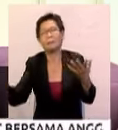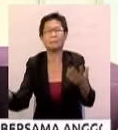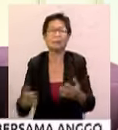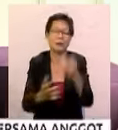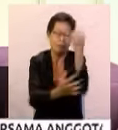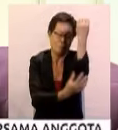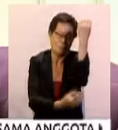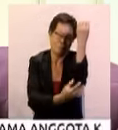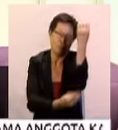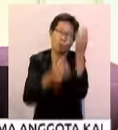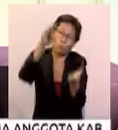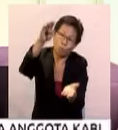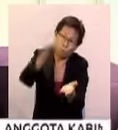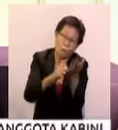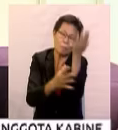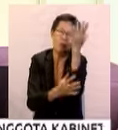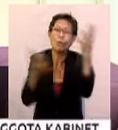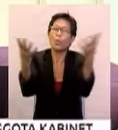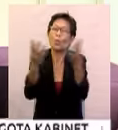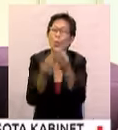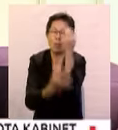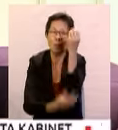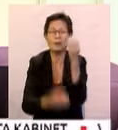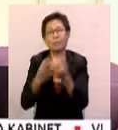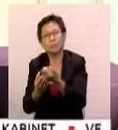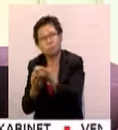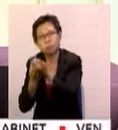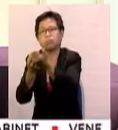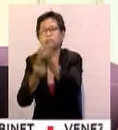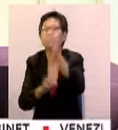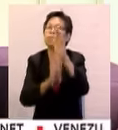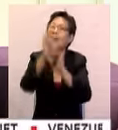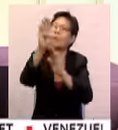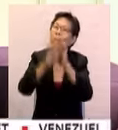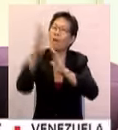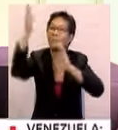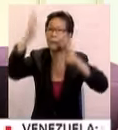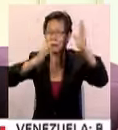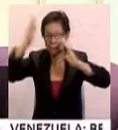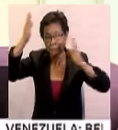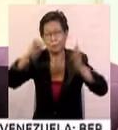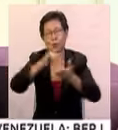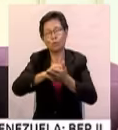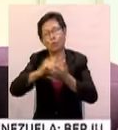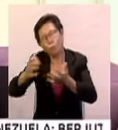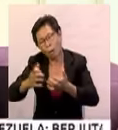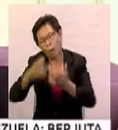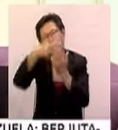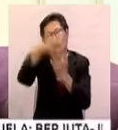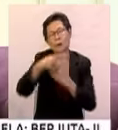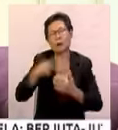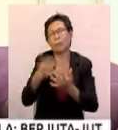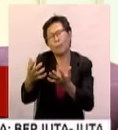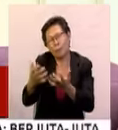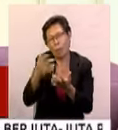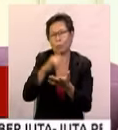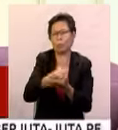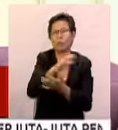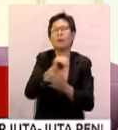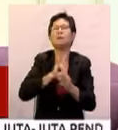Kemiskinan ini lalu menyumbang kepada memangkinkan kepada pembangunan negara. Itulah hasrat program kami hari ini dan